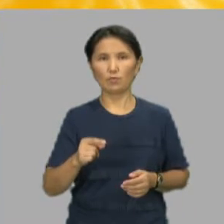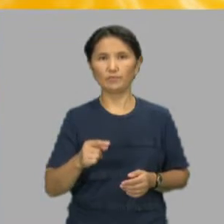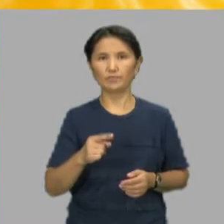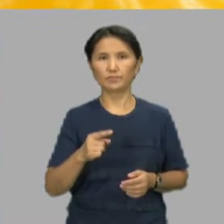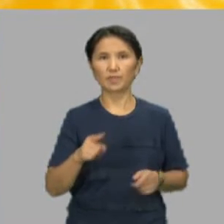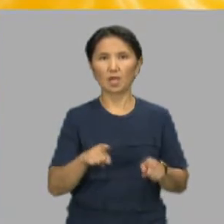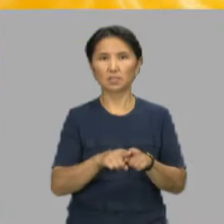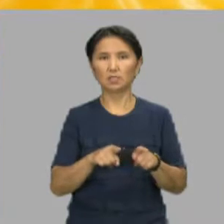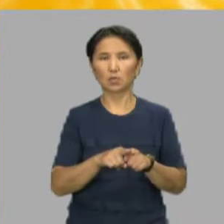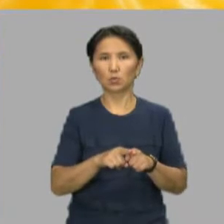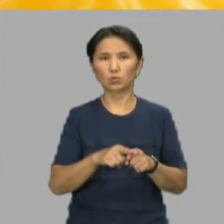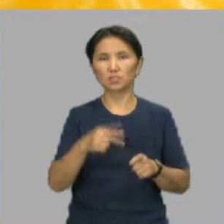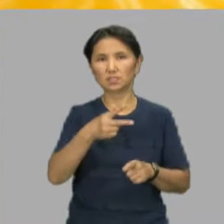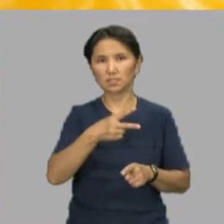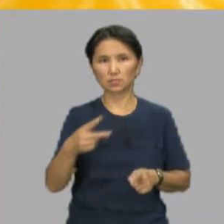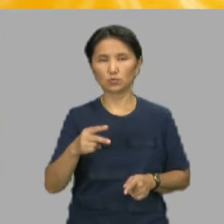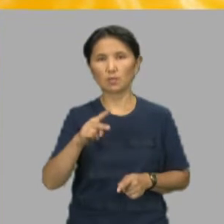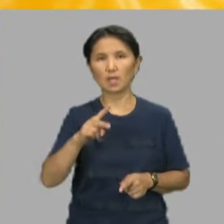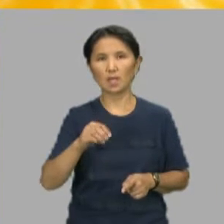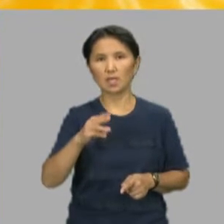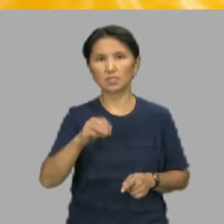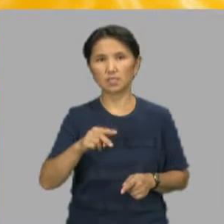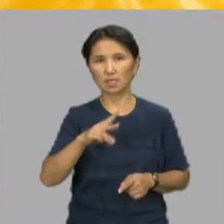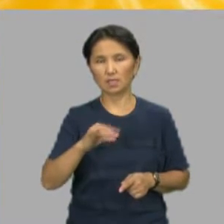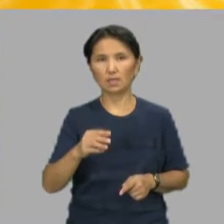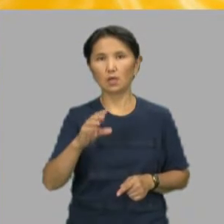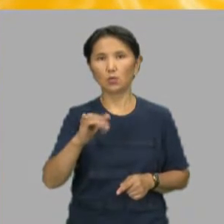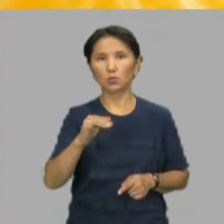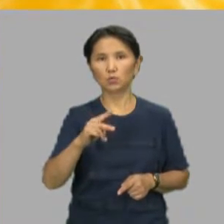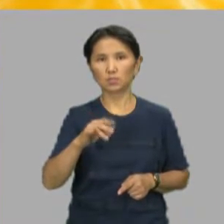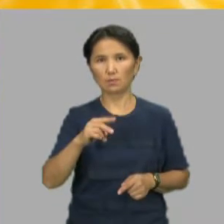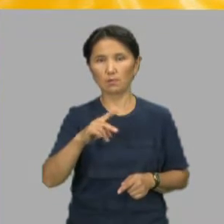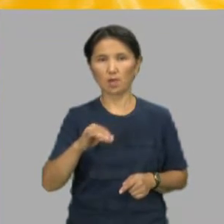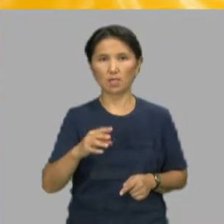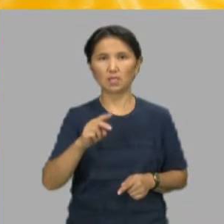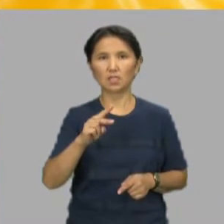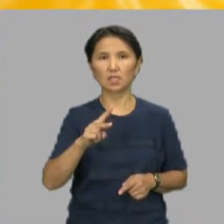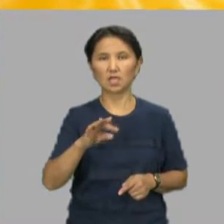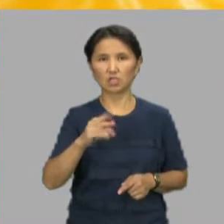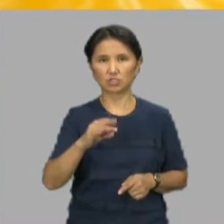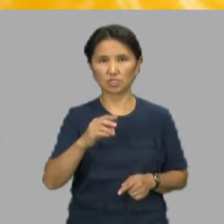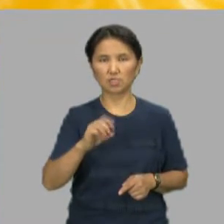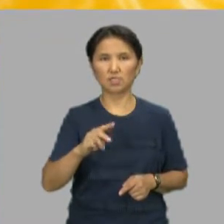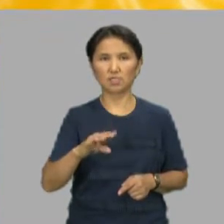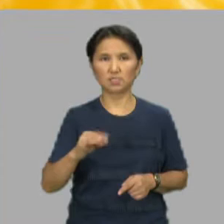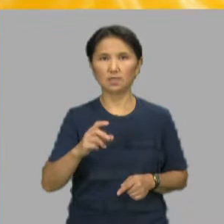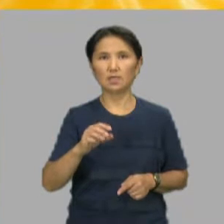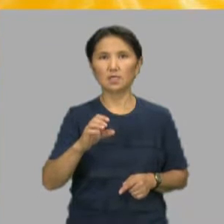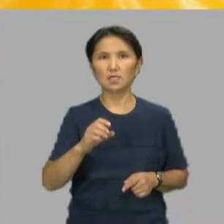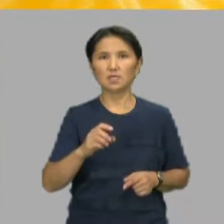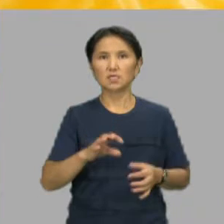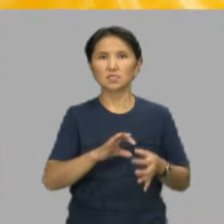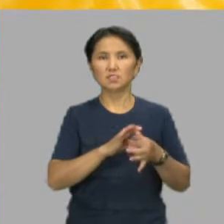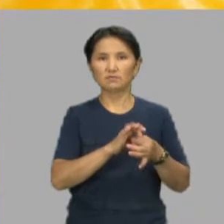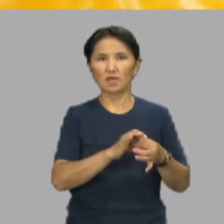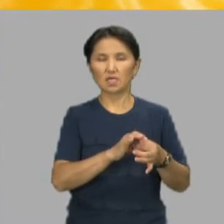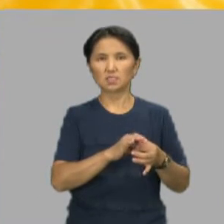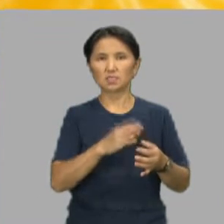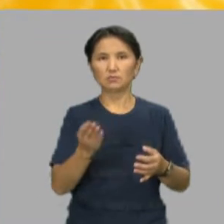Однородные сказуемые летели, усыпали, ложились, связаны между